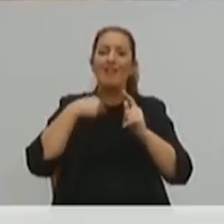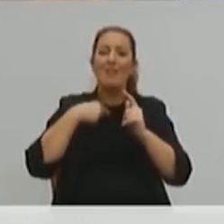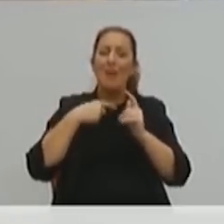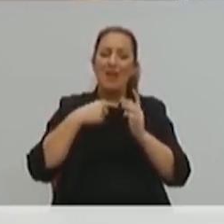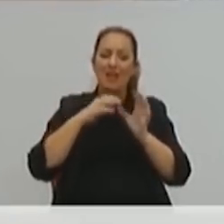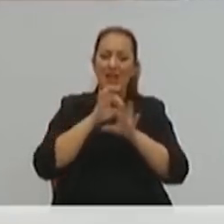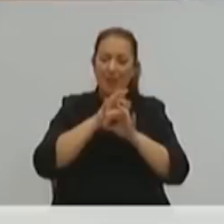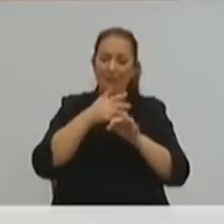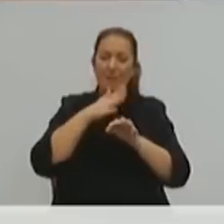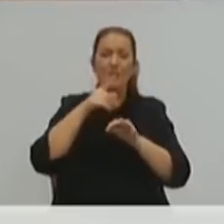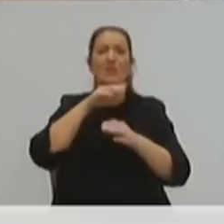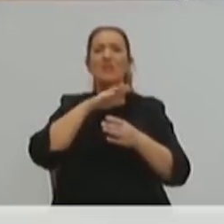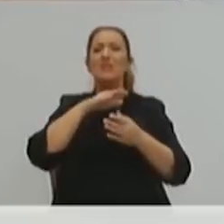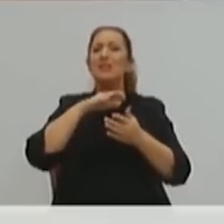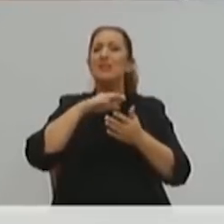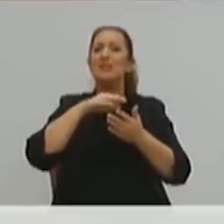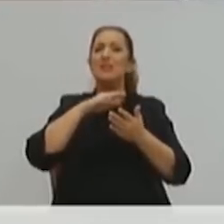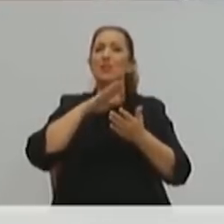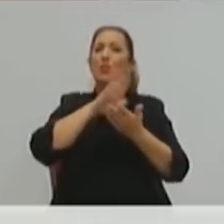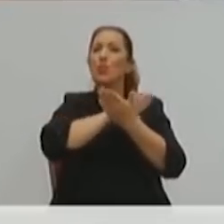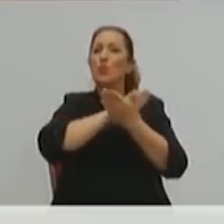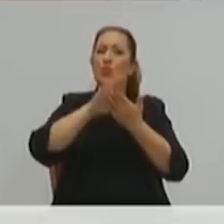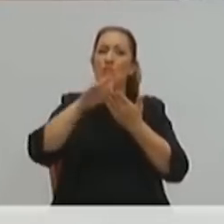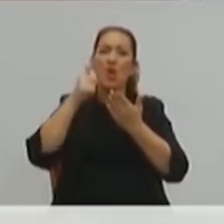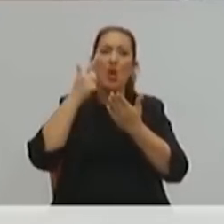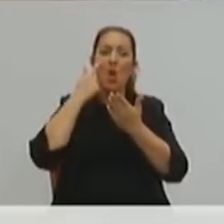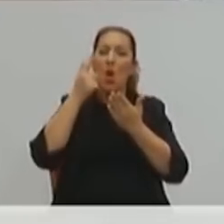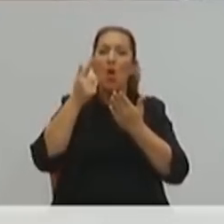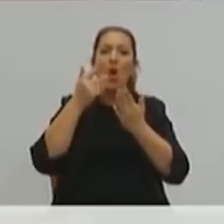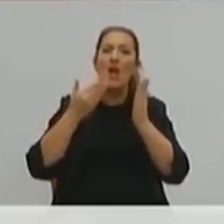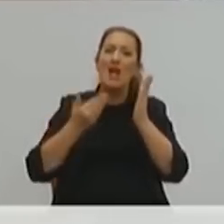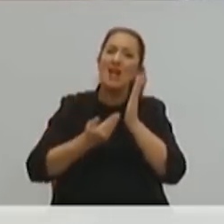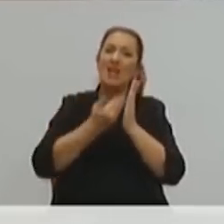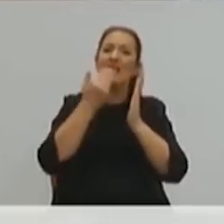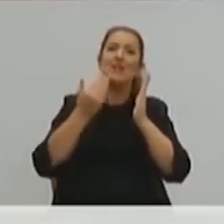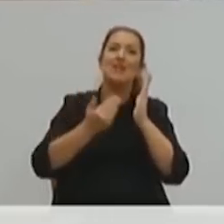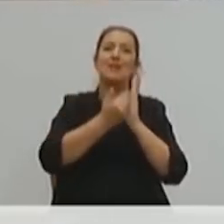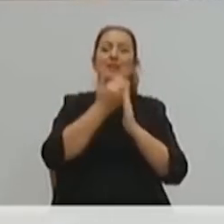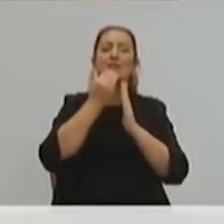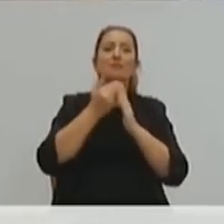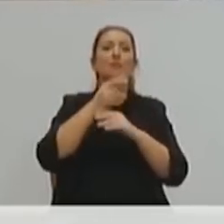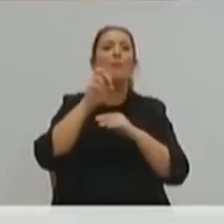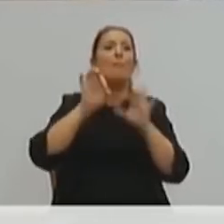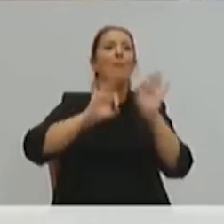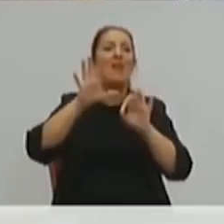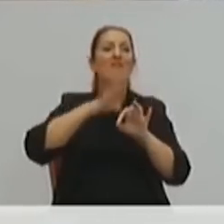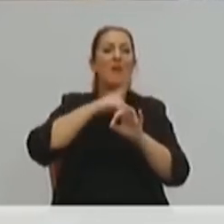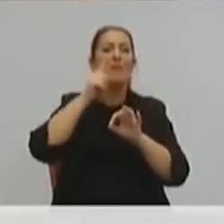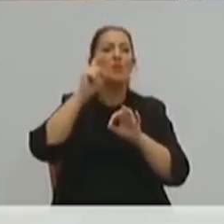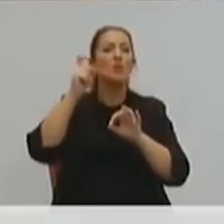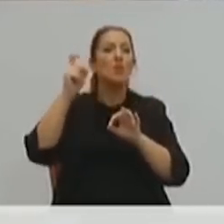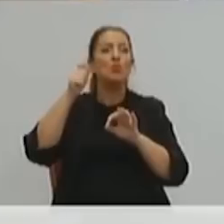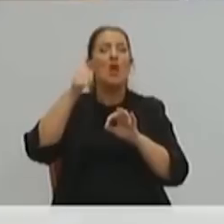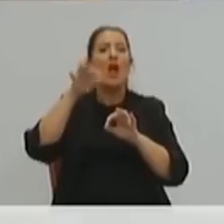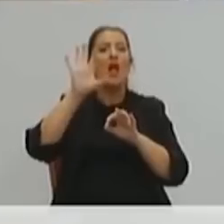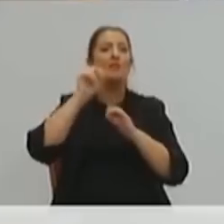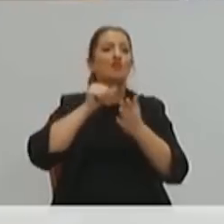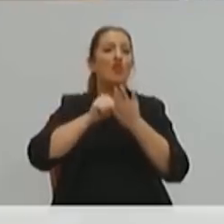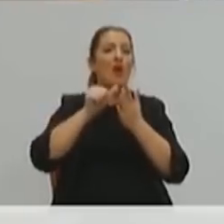üzerlerinde jiletle kazılmış planlar var. Bunlar 1960 tarihli. Burası turizm rekreasyon